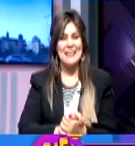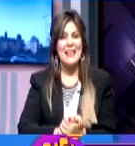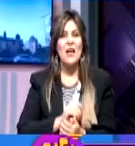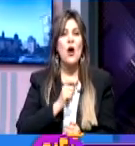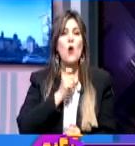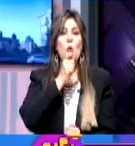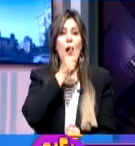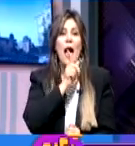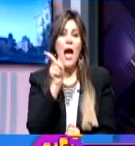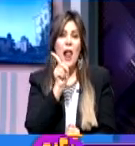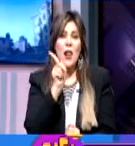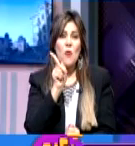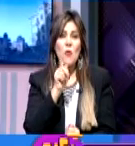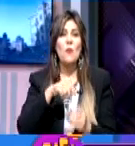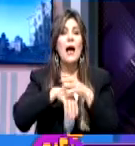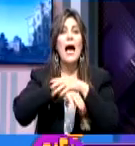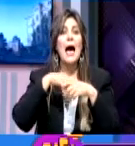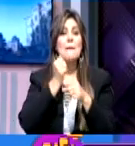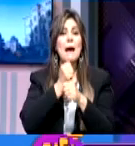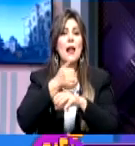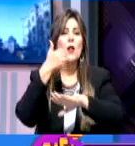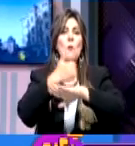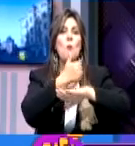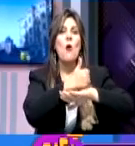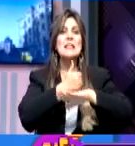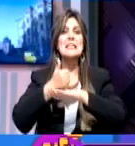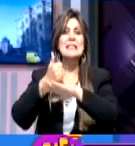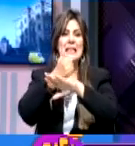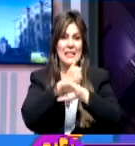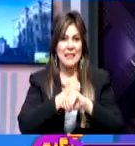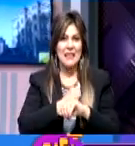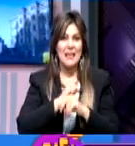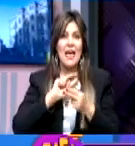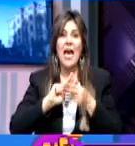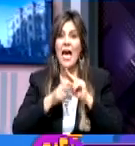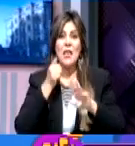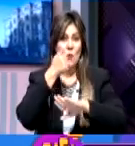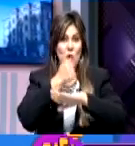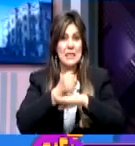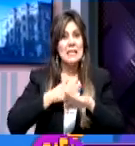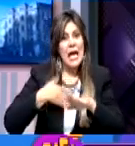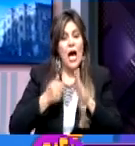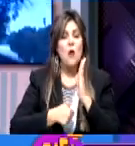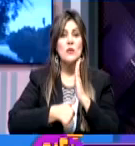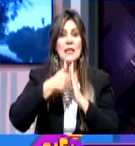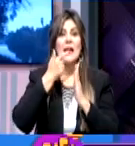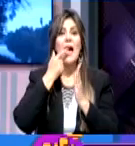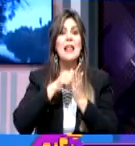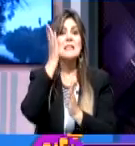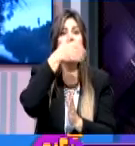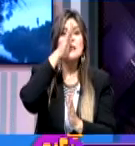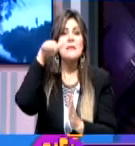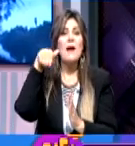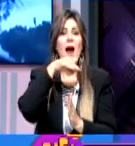يعني يقصد تحول رقمي. لان المؤسسه، اي مؤسسه عايزه تنجح لازم يبقى فيها خطه مستدامه. خطه مستدامه يعني